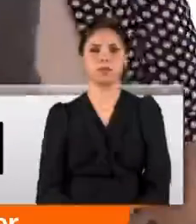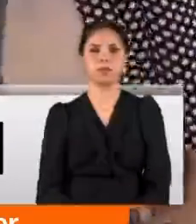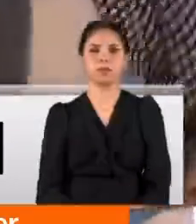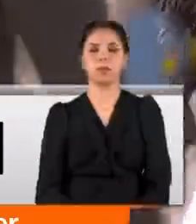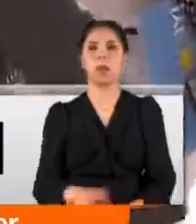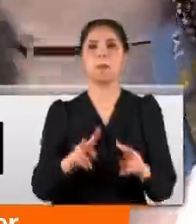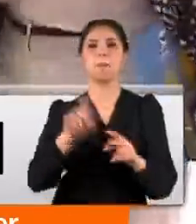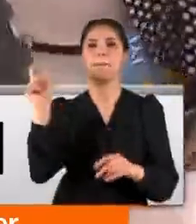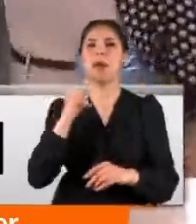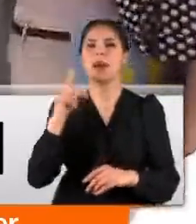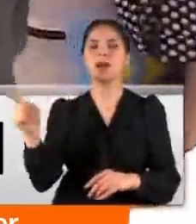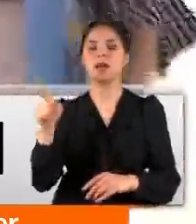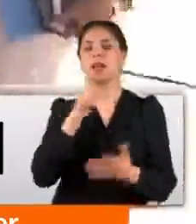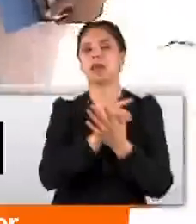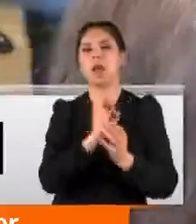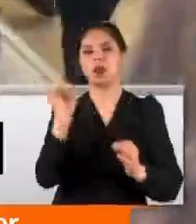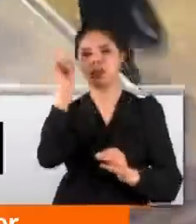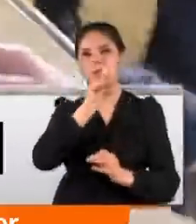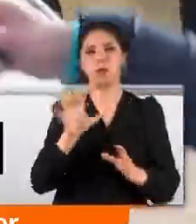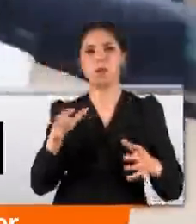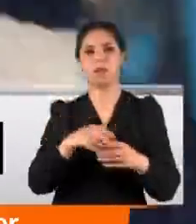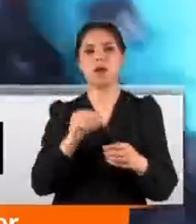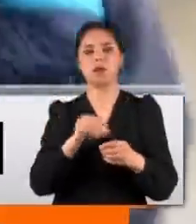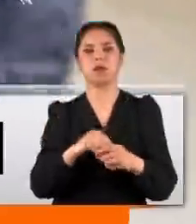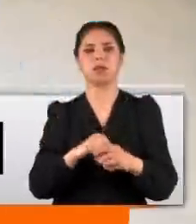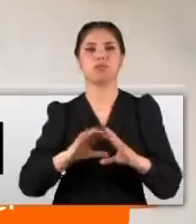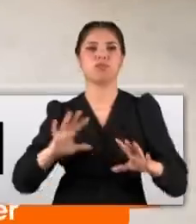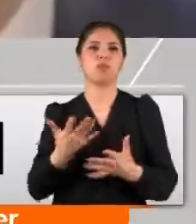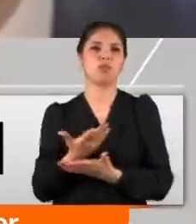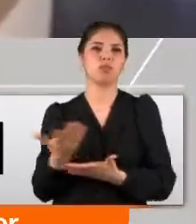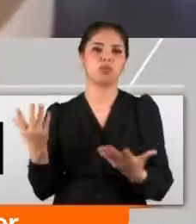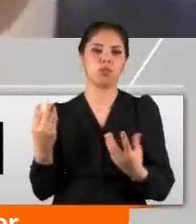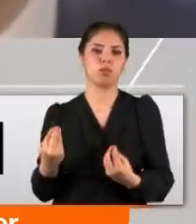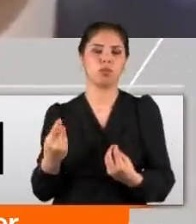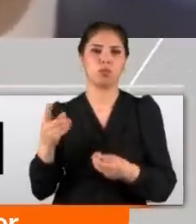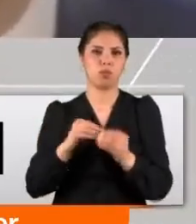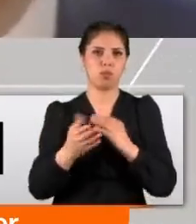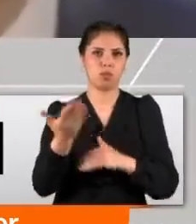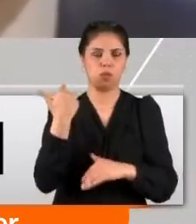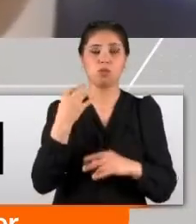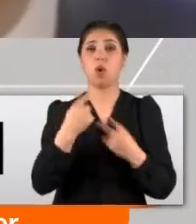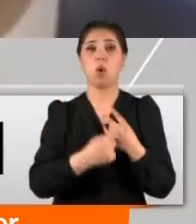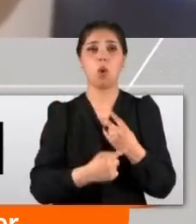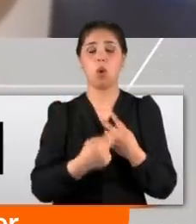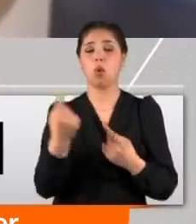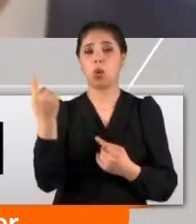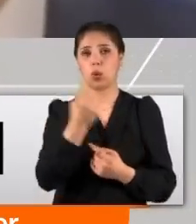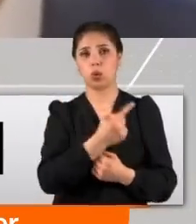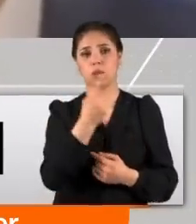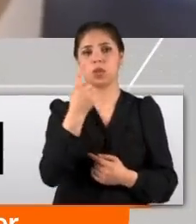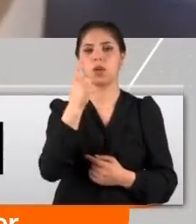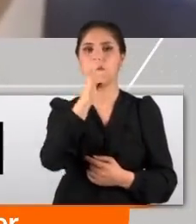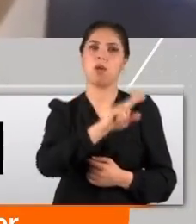Meral Akşener'in tutarsız tavırları partisindeki dağılmanın da başlangıcı oldu. Bu krizden önceki oy oranımız